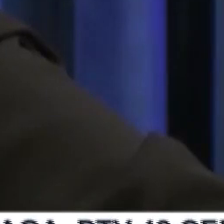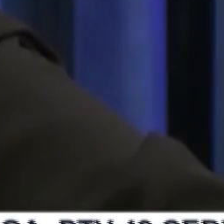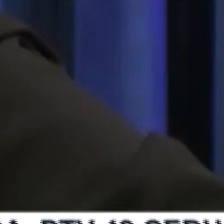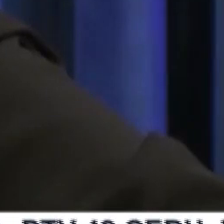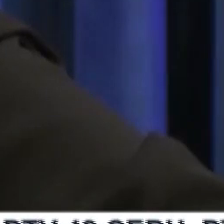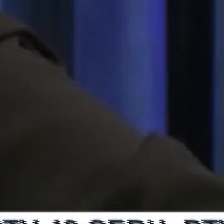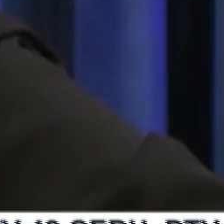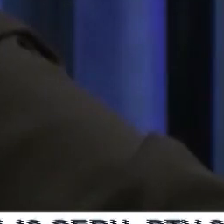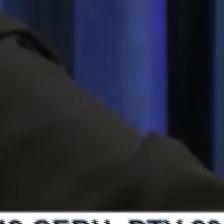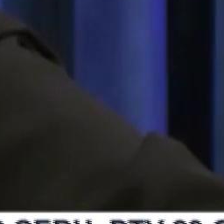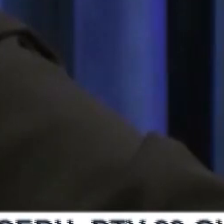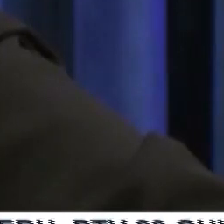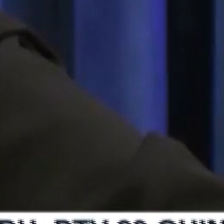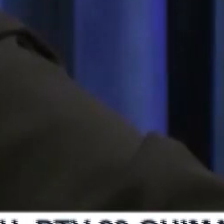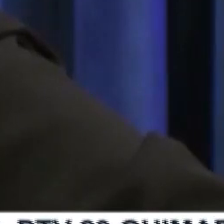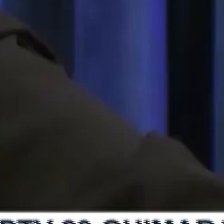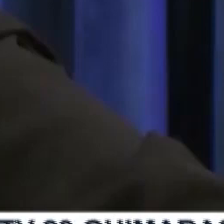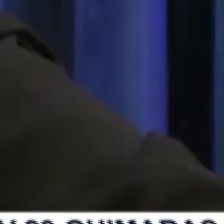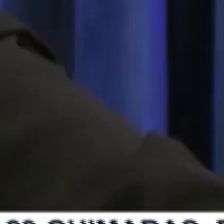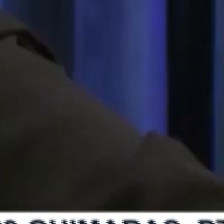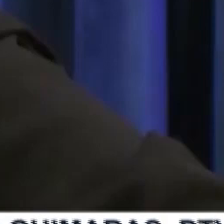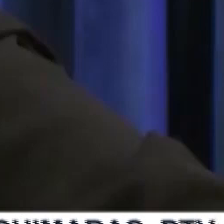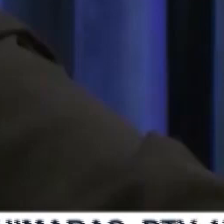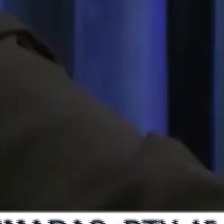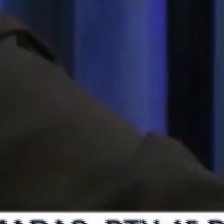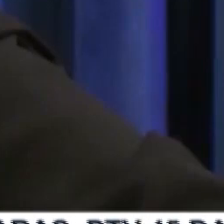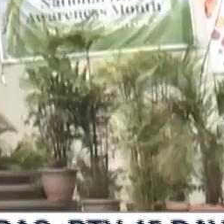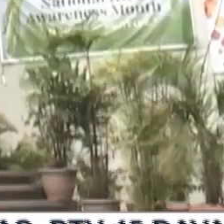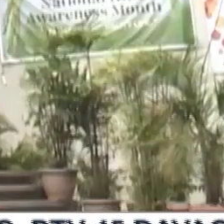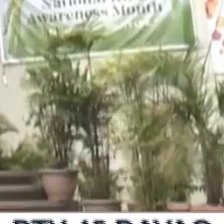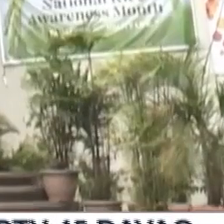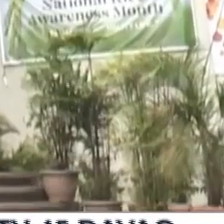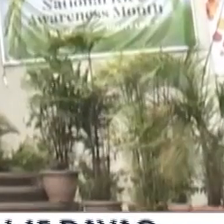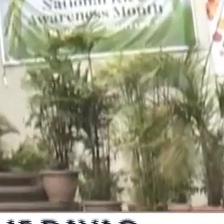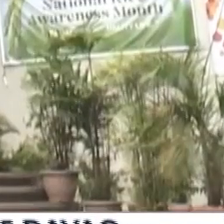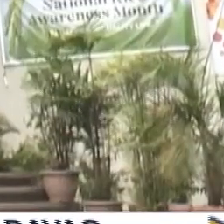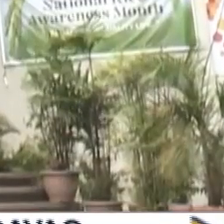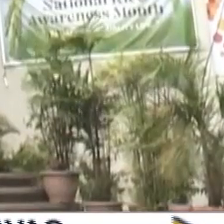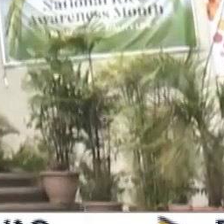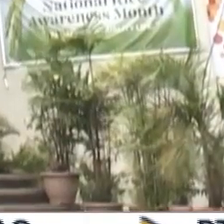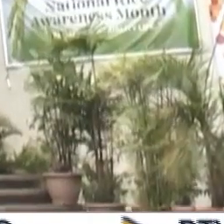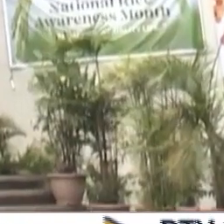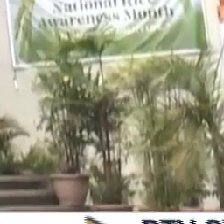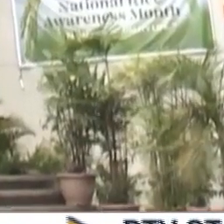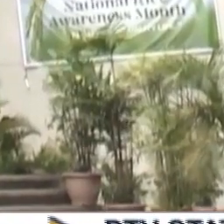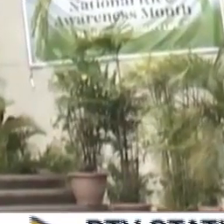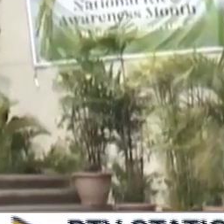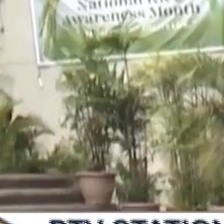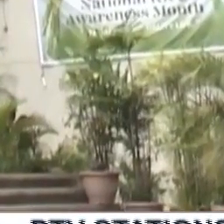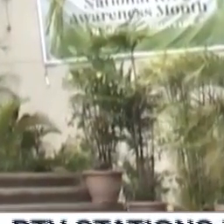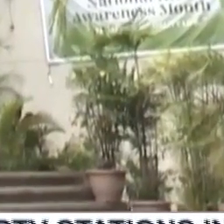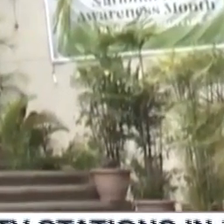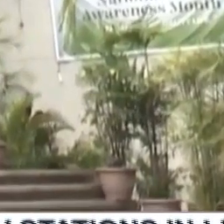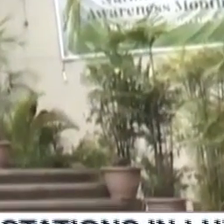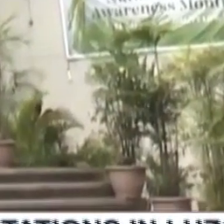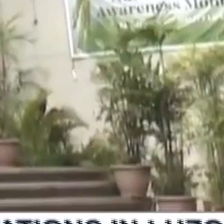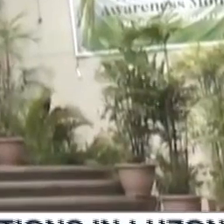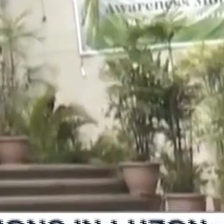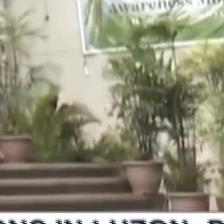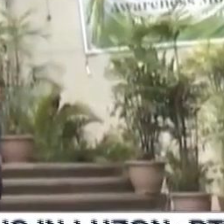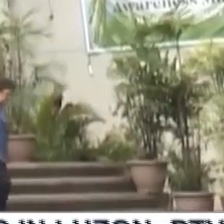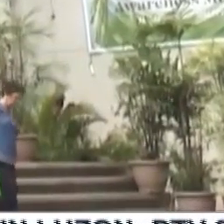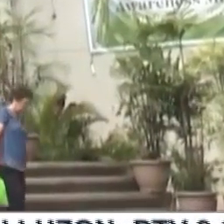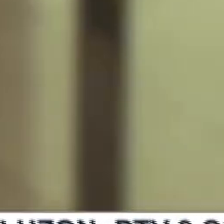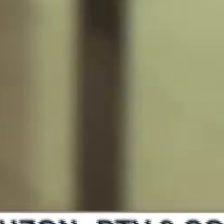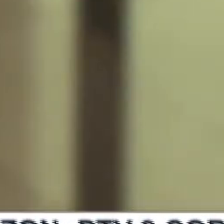out paano nakakapasok yung mga equipment na yan. Samantala, may job opening din ang DICT para sa mga